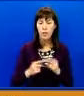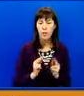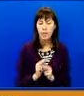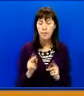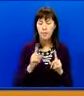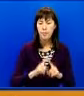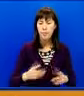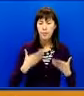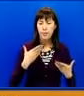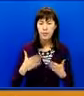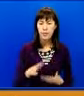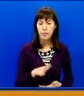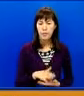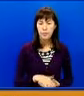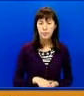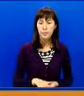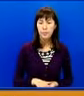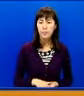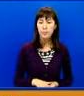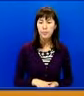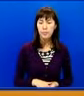было особое отношение.